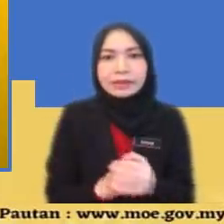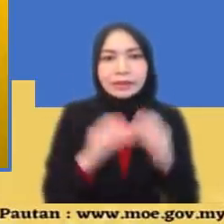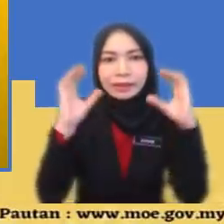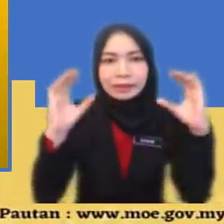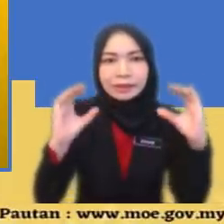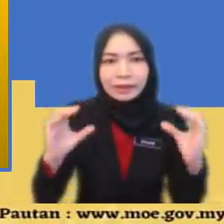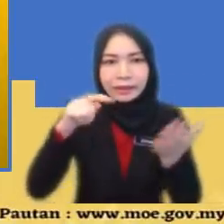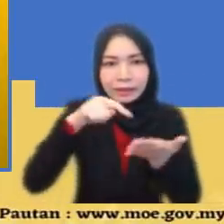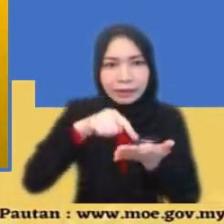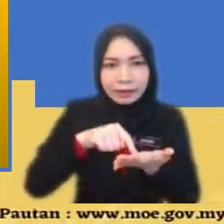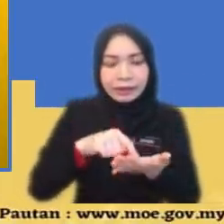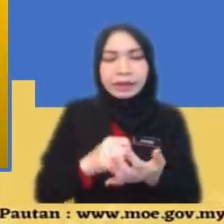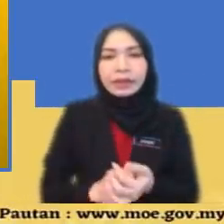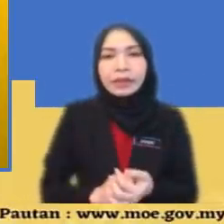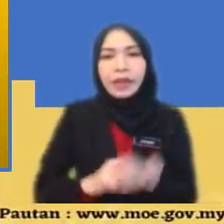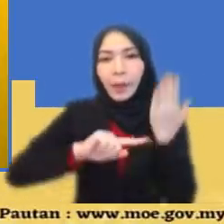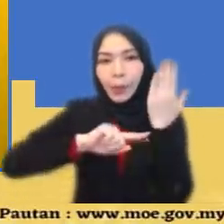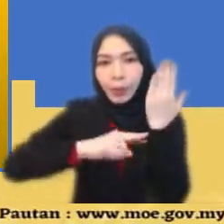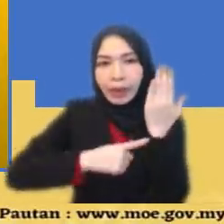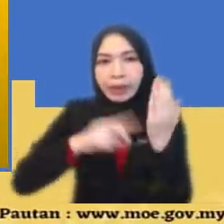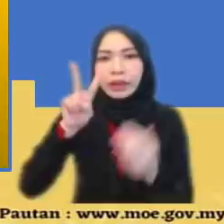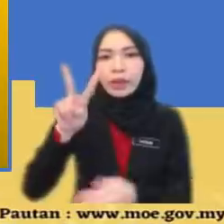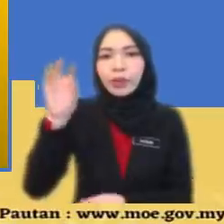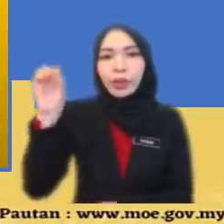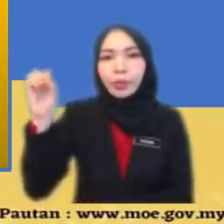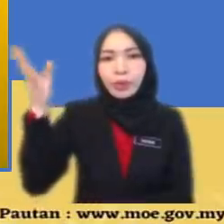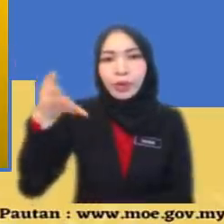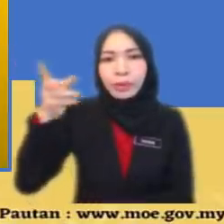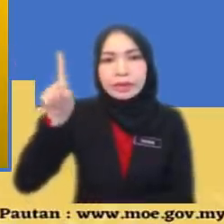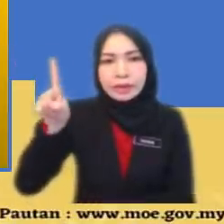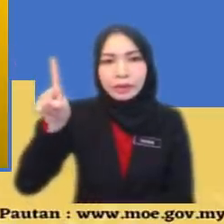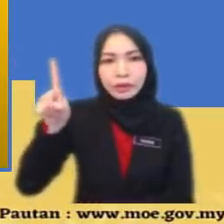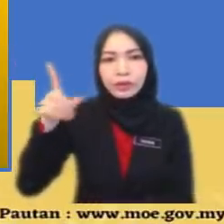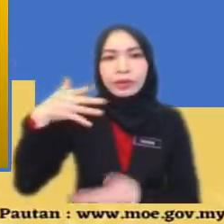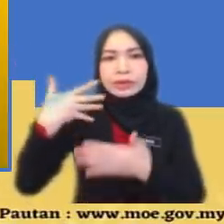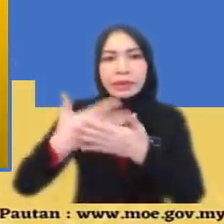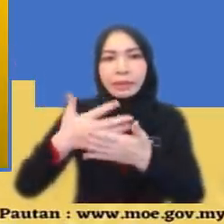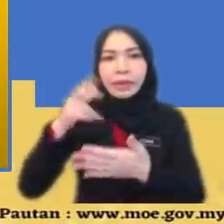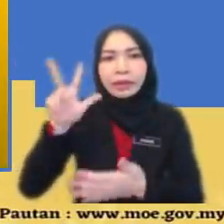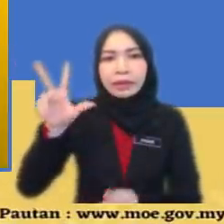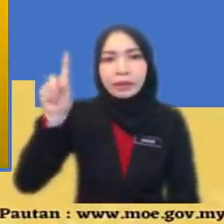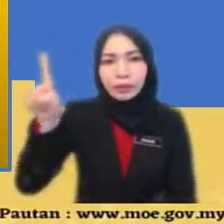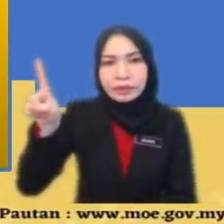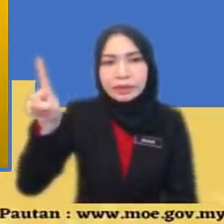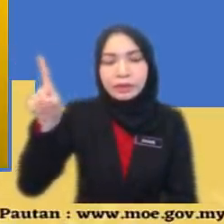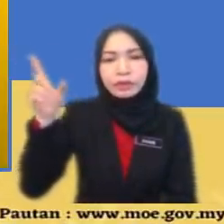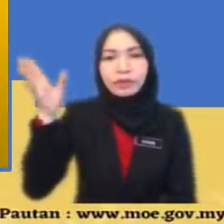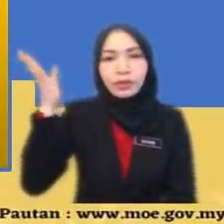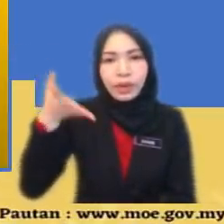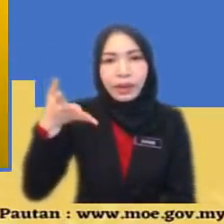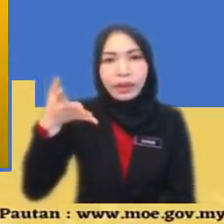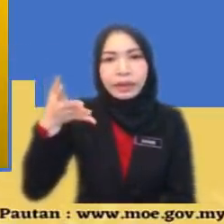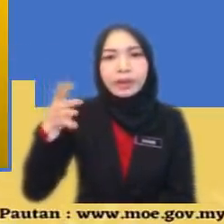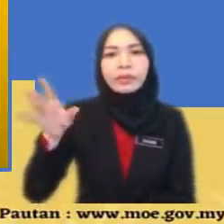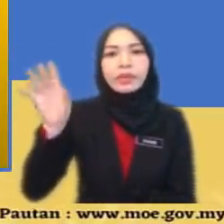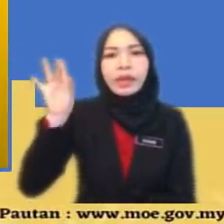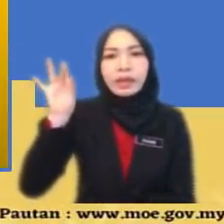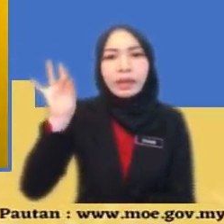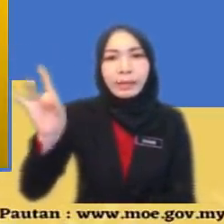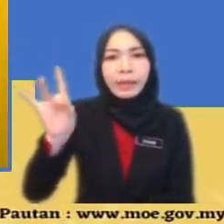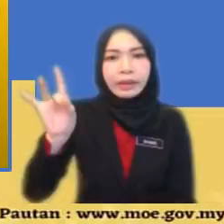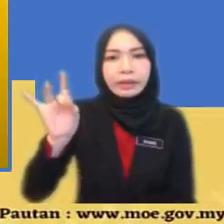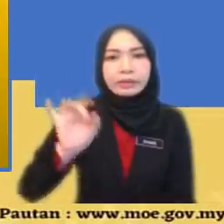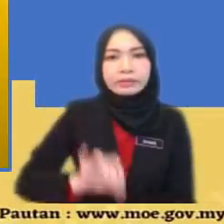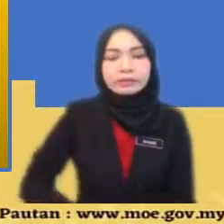disasarkan mulai 20 Januari hinggalah 31 ogos 2021 yaitu semasa murid-murid kita